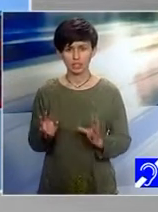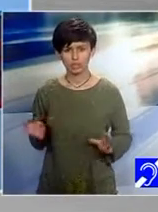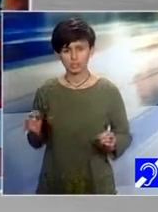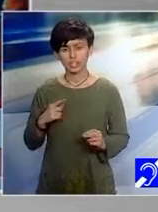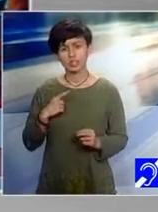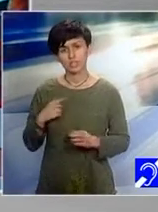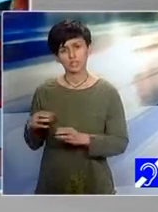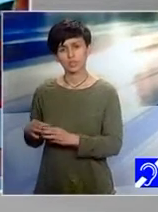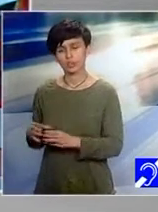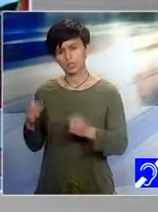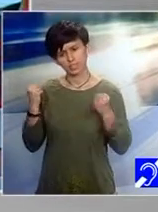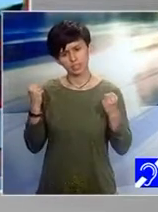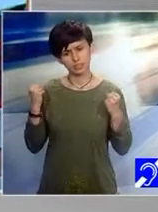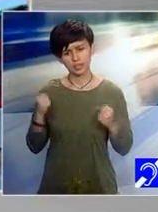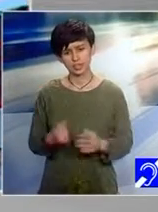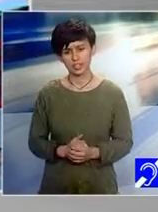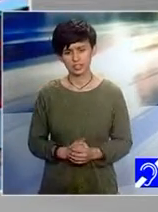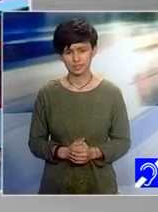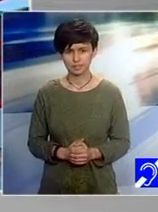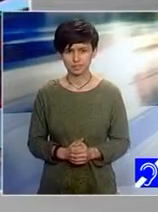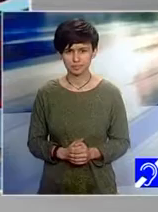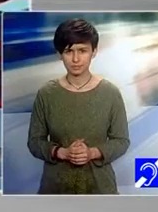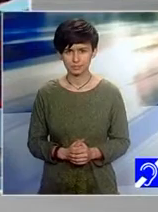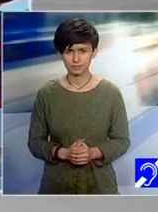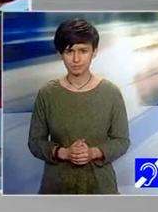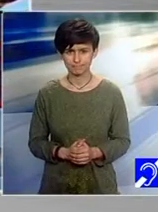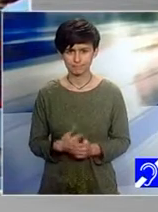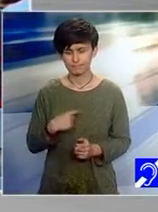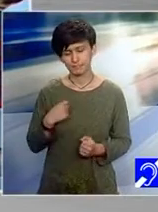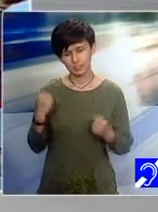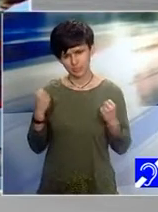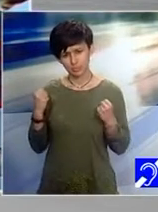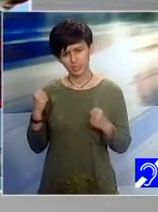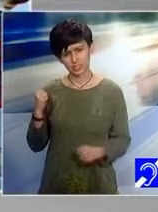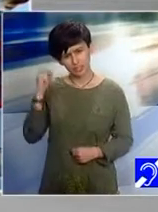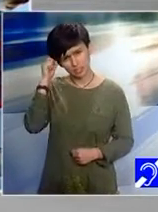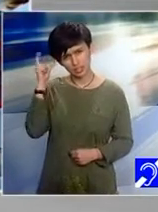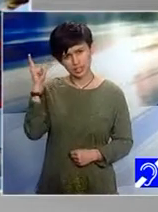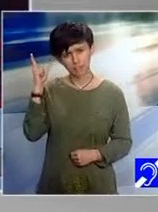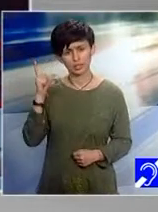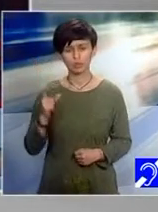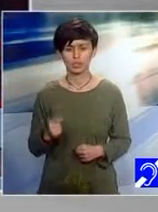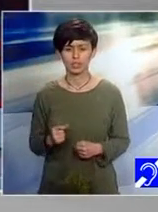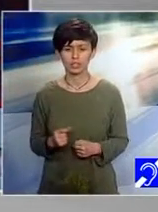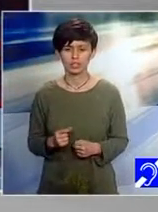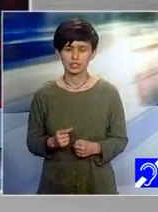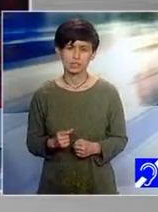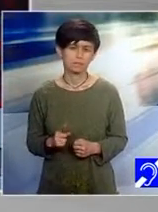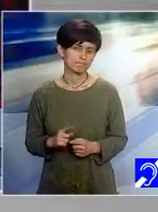puternică din toate punctele de vedere. Intelectual, la capitolul material